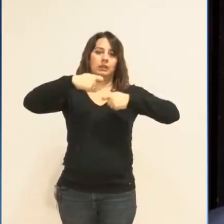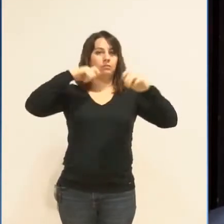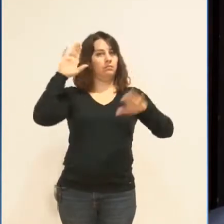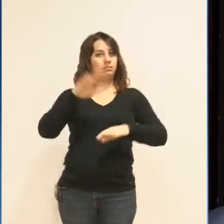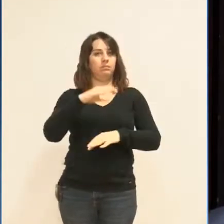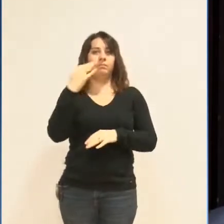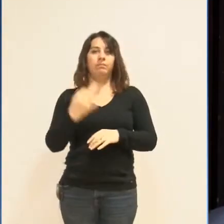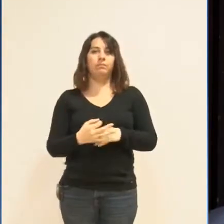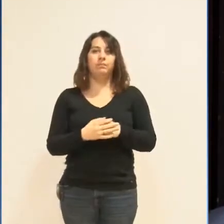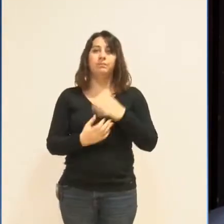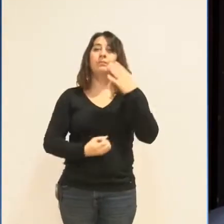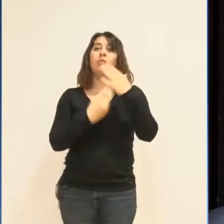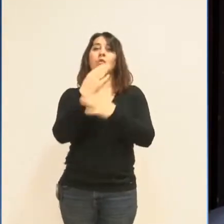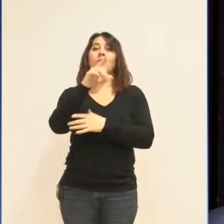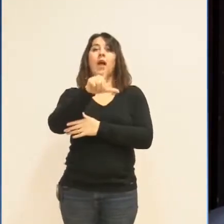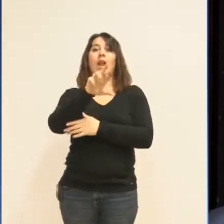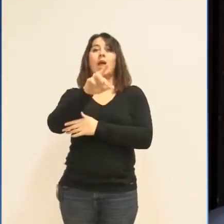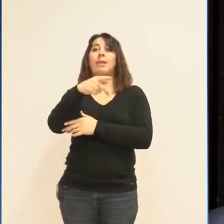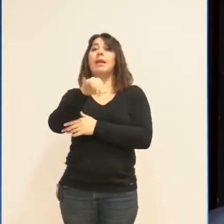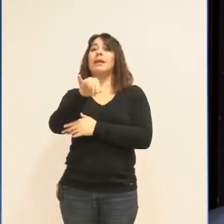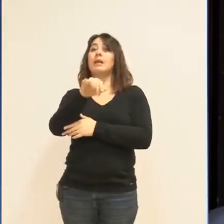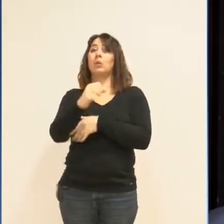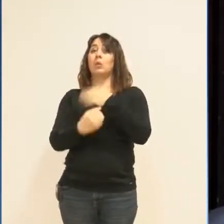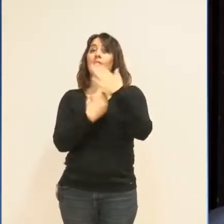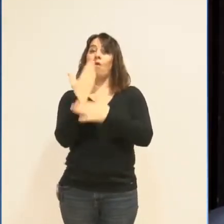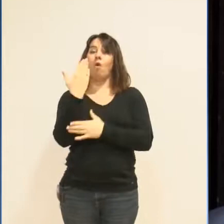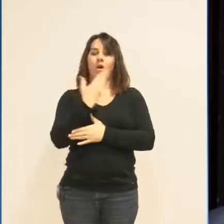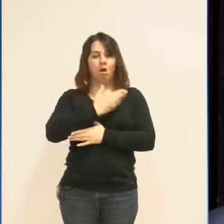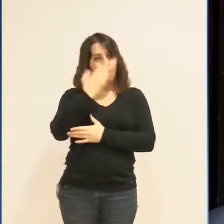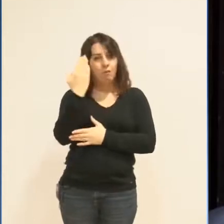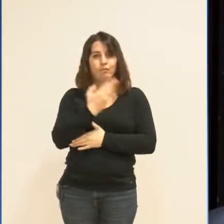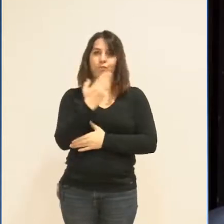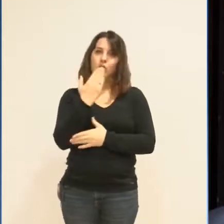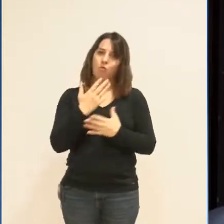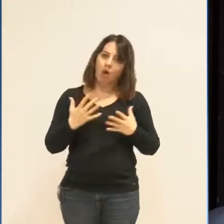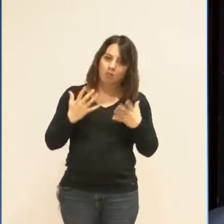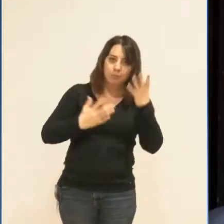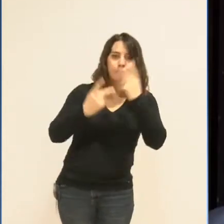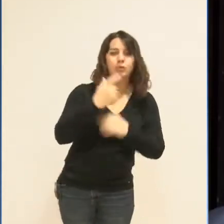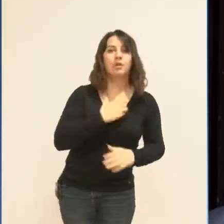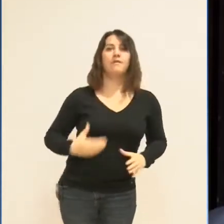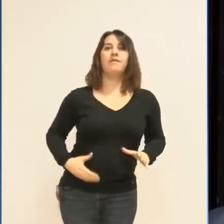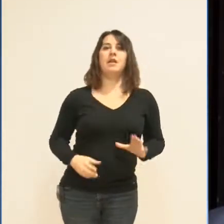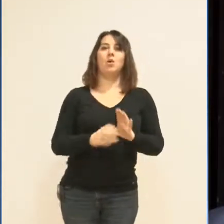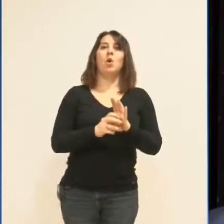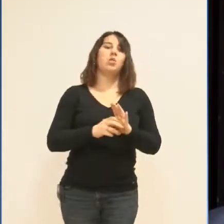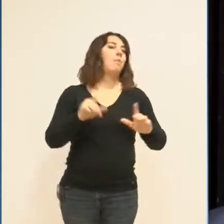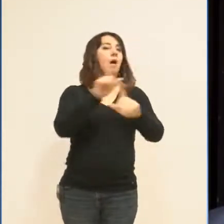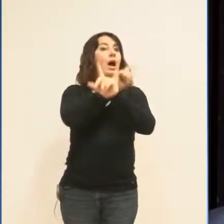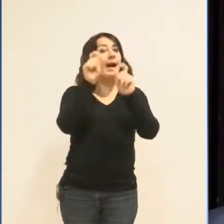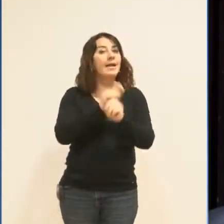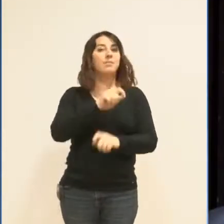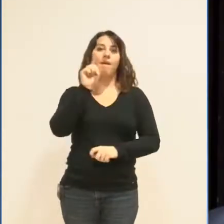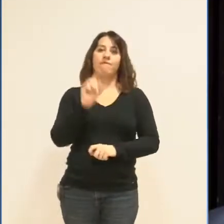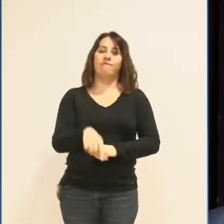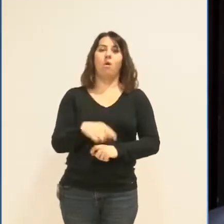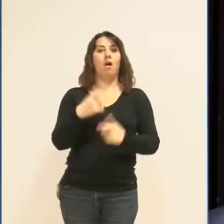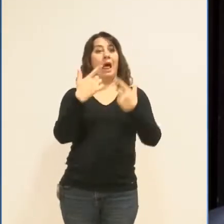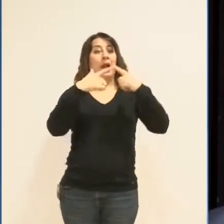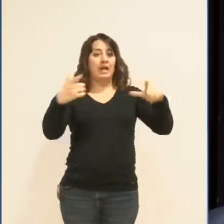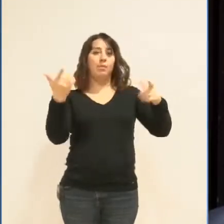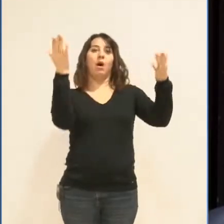dans le cadre du nouveau RLPI, qu'il y ait une démarche beaucoup plus volontaire de la ville pour faire respecter les affichages